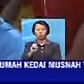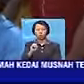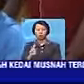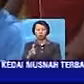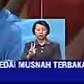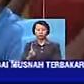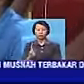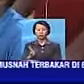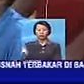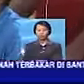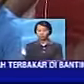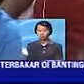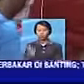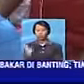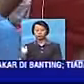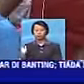upaya, OKU ya.